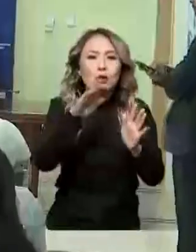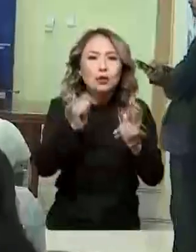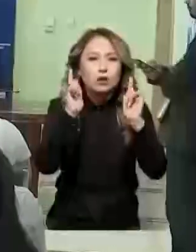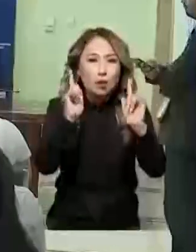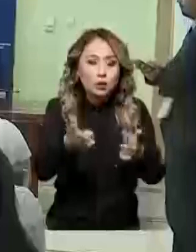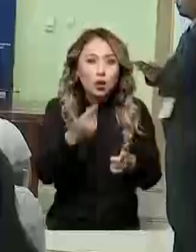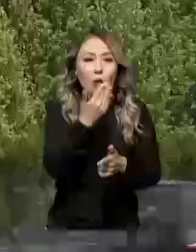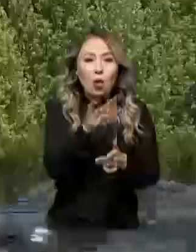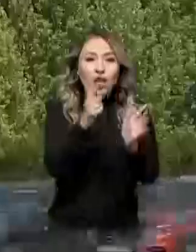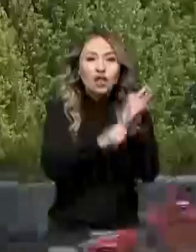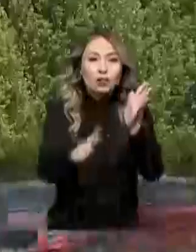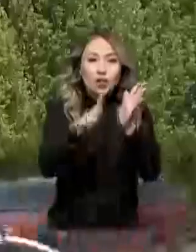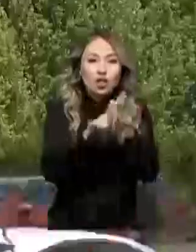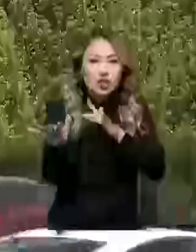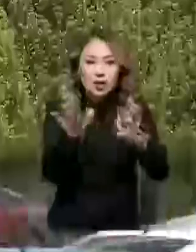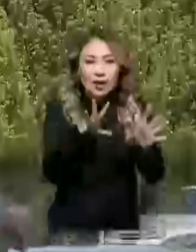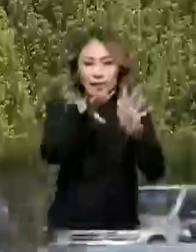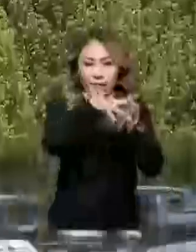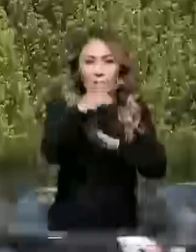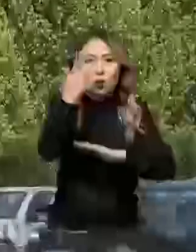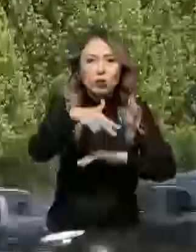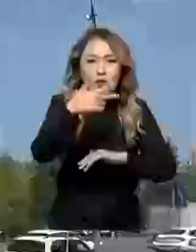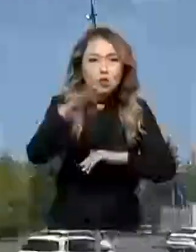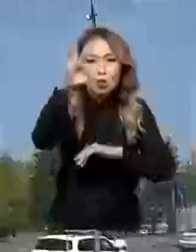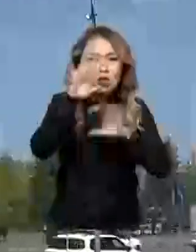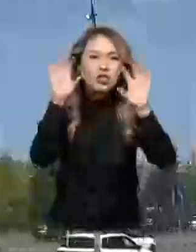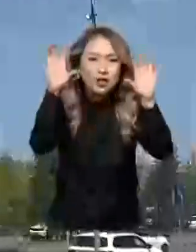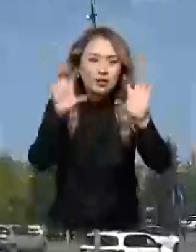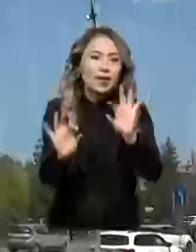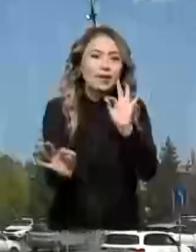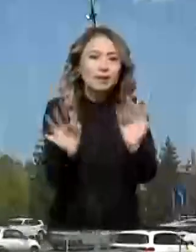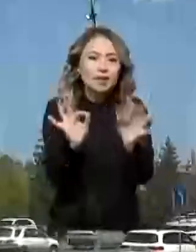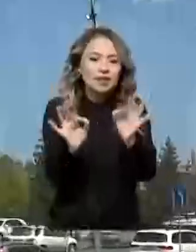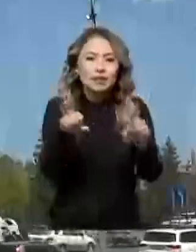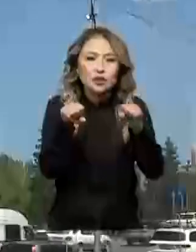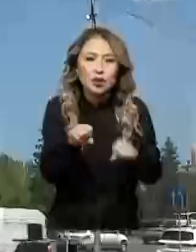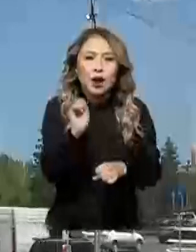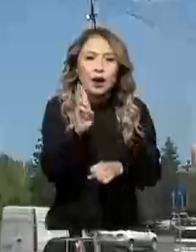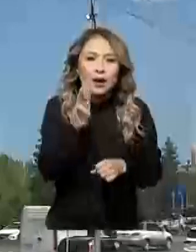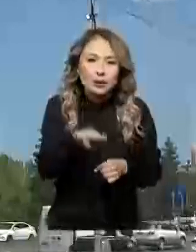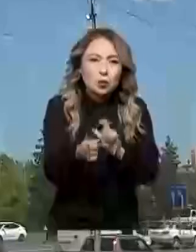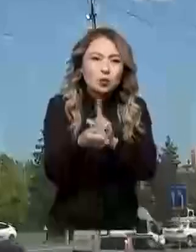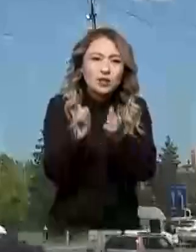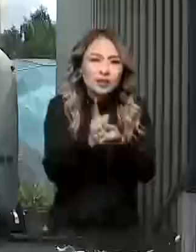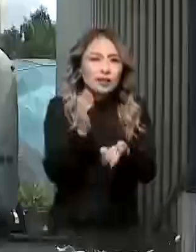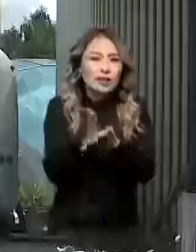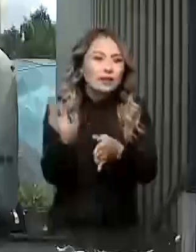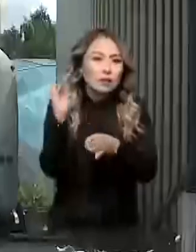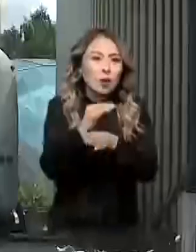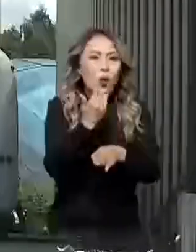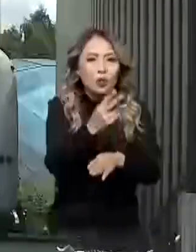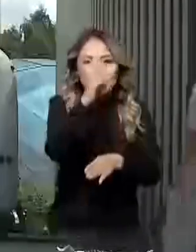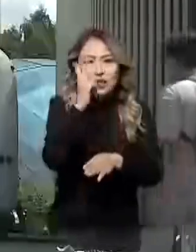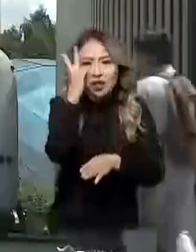жол картасын мақұлдады. Оған 77 іс-шара кіреді. Оның 30-ы бойынша заңдар мен нормативтік құқықтық актілерге өзгерістер